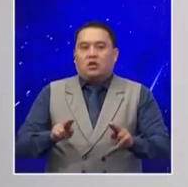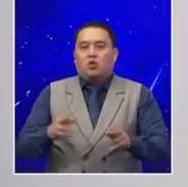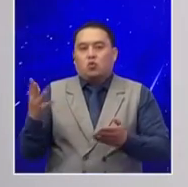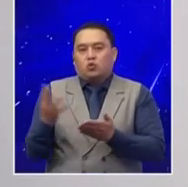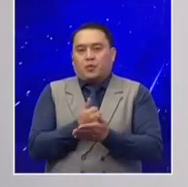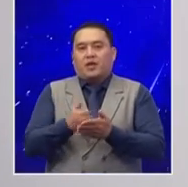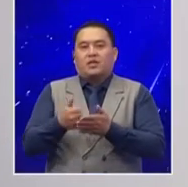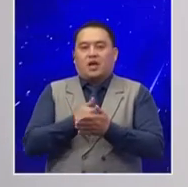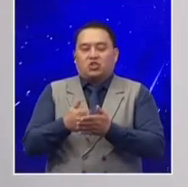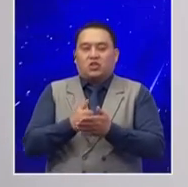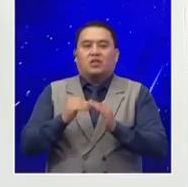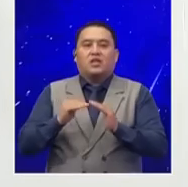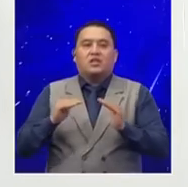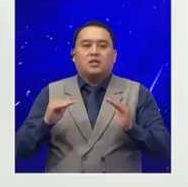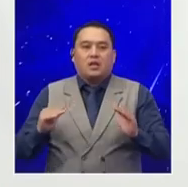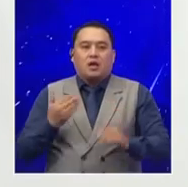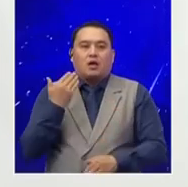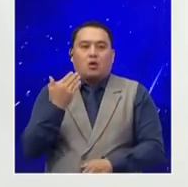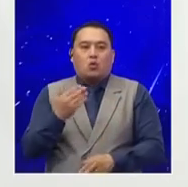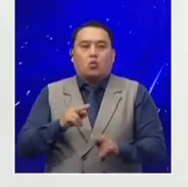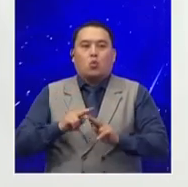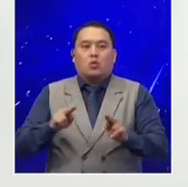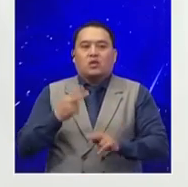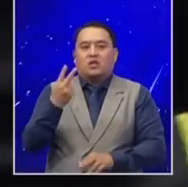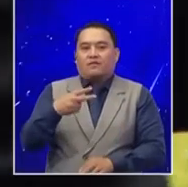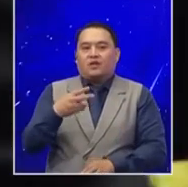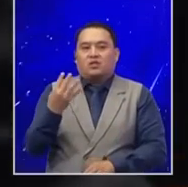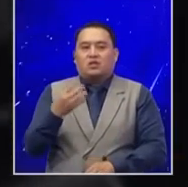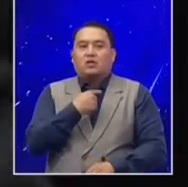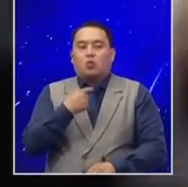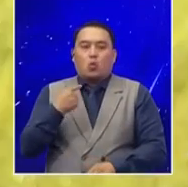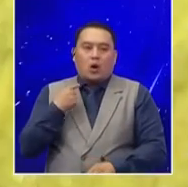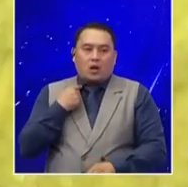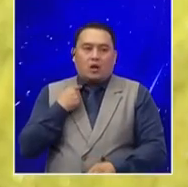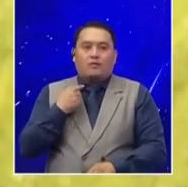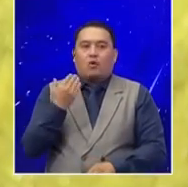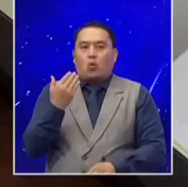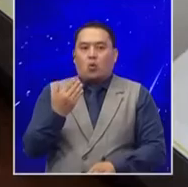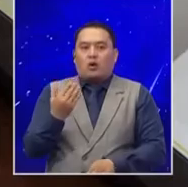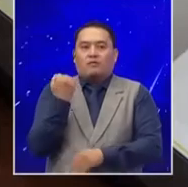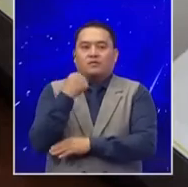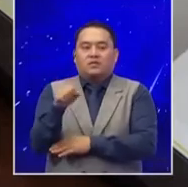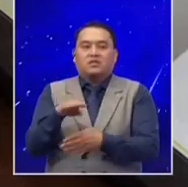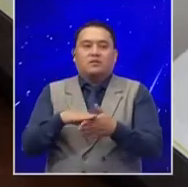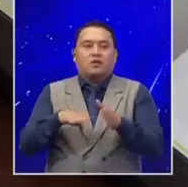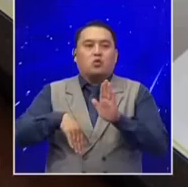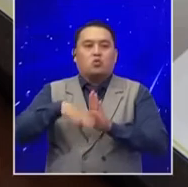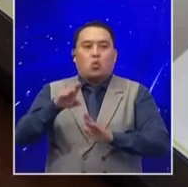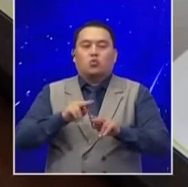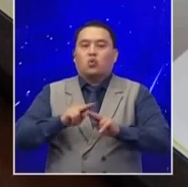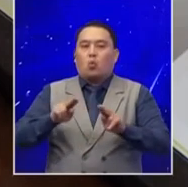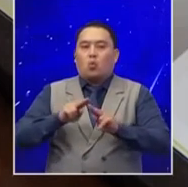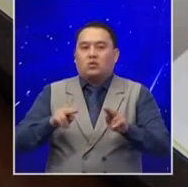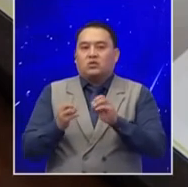и достижения учеников. Мурат Буланов – преподаватель 24-го Талдыкурганского лицея, обладатель звания «Лучший педагог».